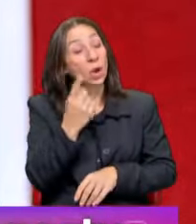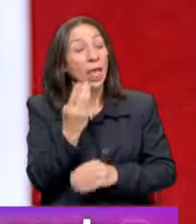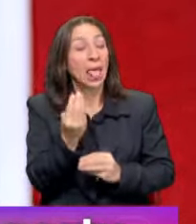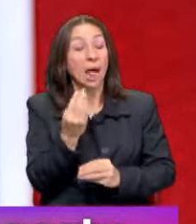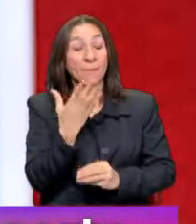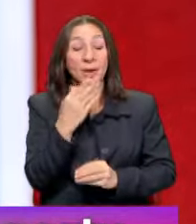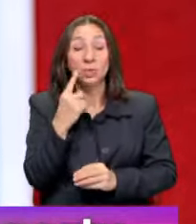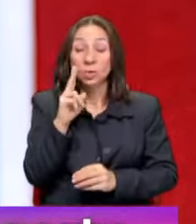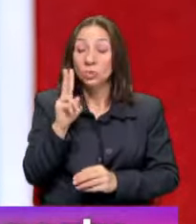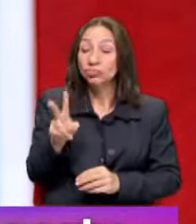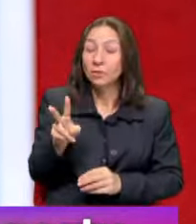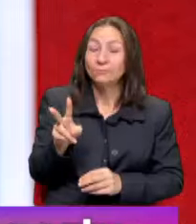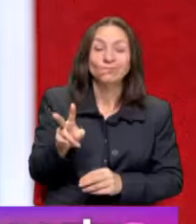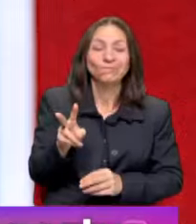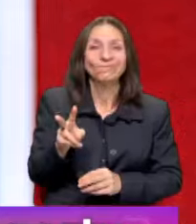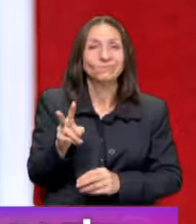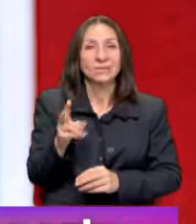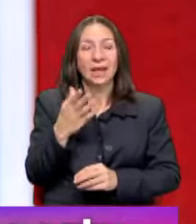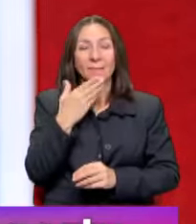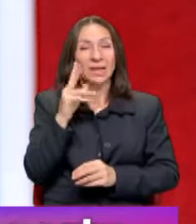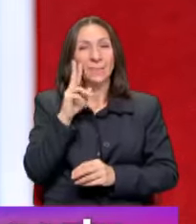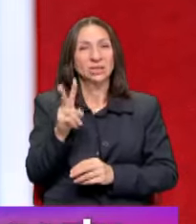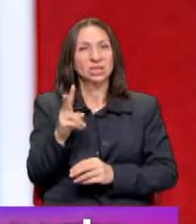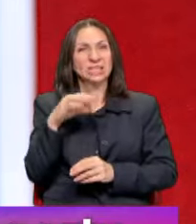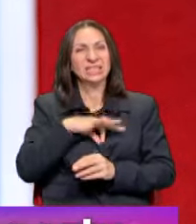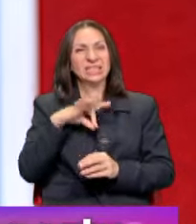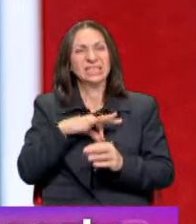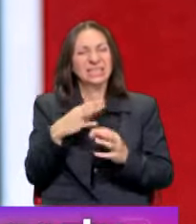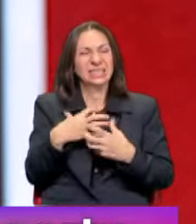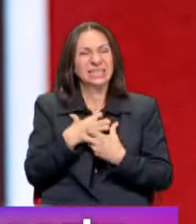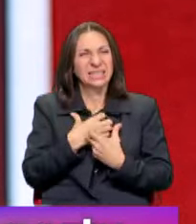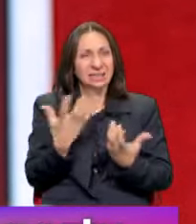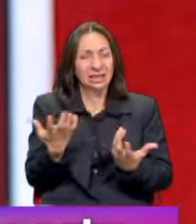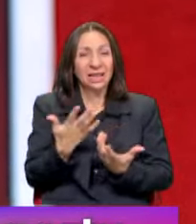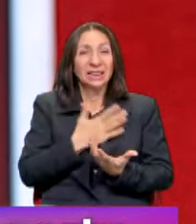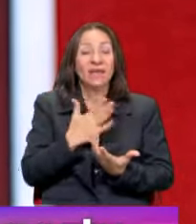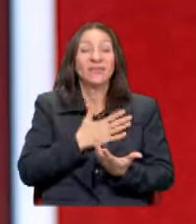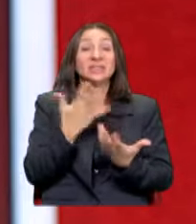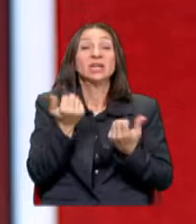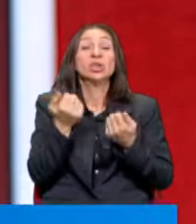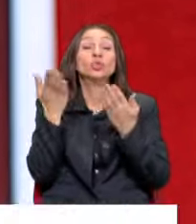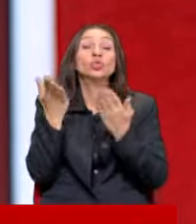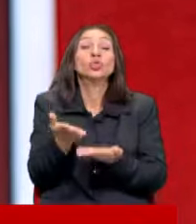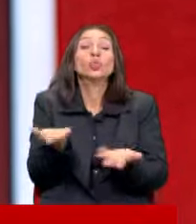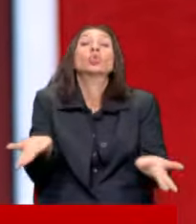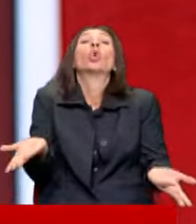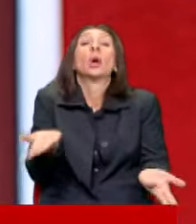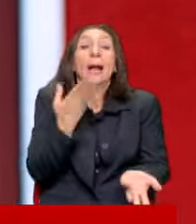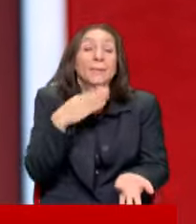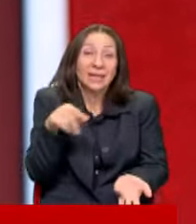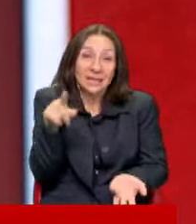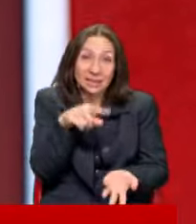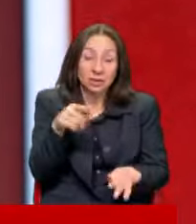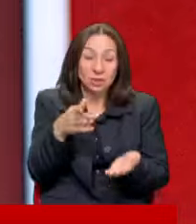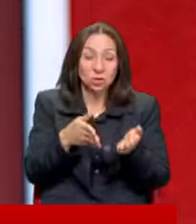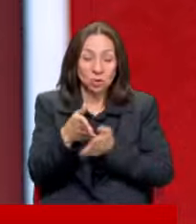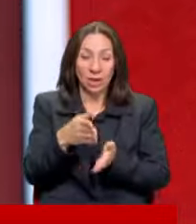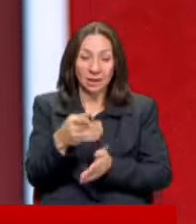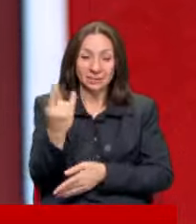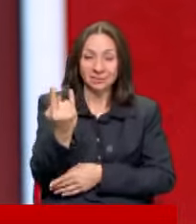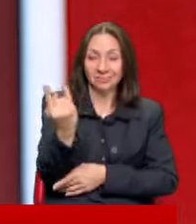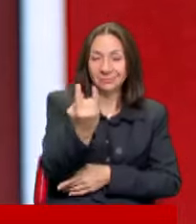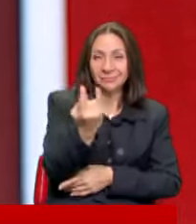emekliliği görünce emekliliğe bakınca gerçekten içler acısı artık nefes alacak durumu bile kalmamış emeklinin sokağa çıkıp bir